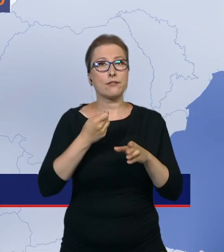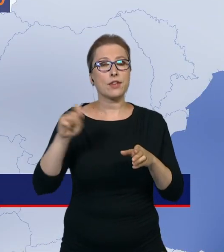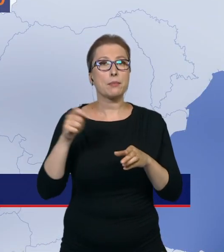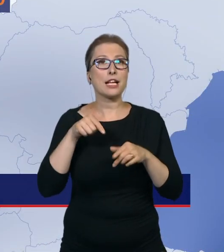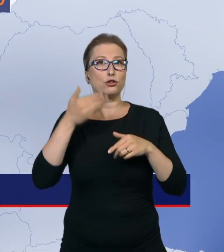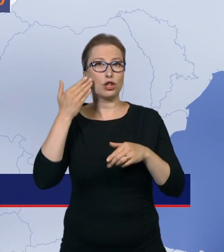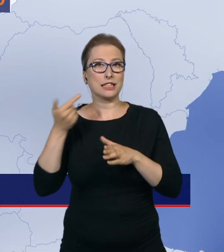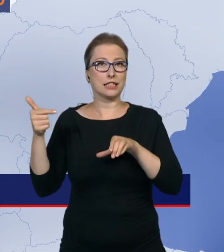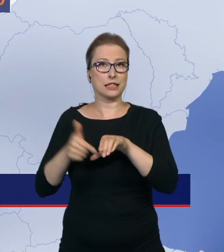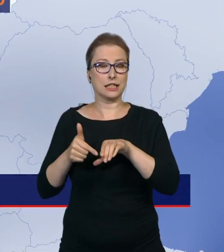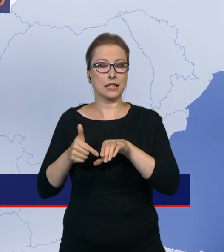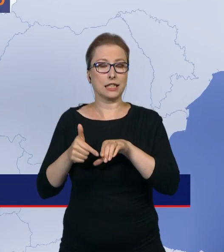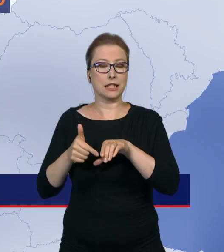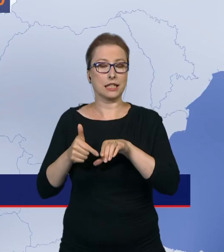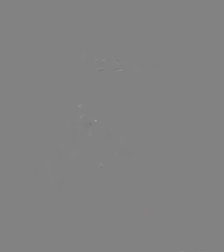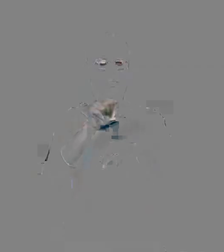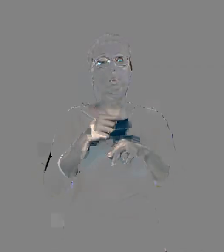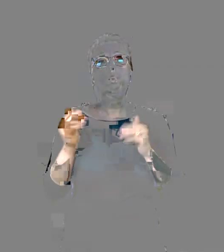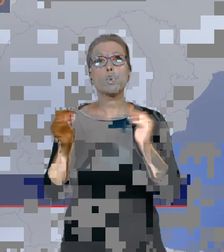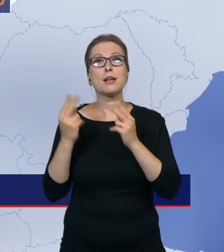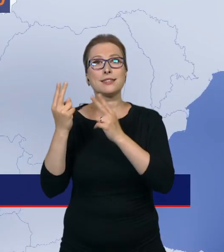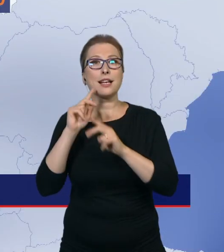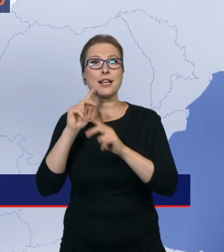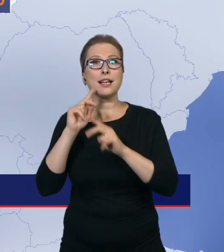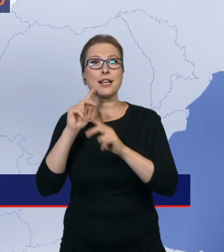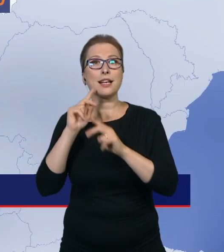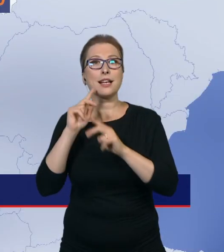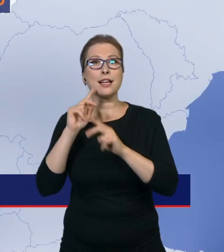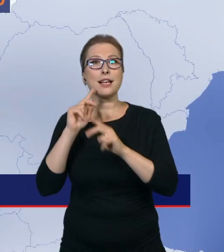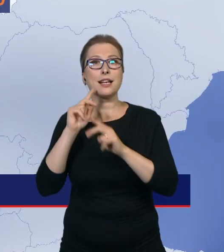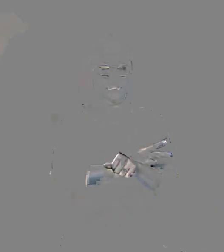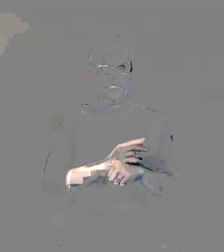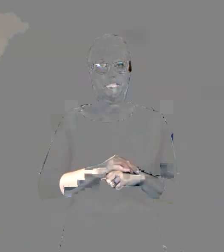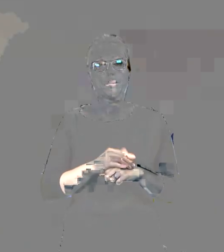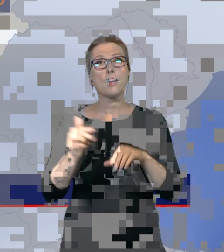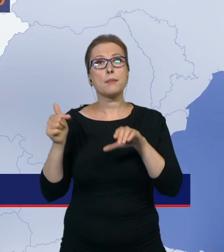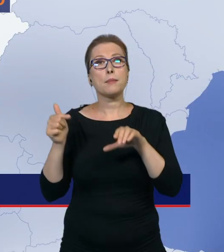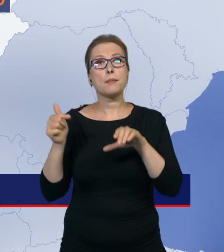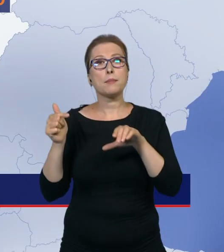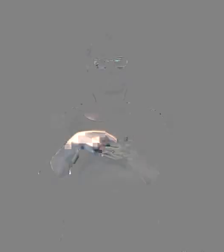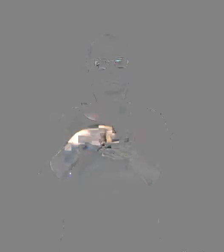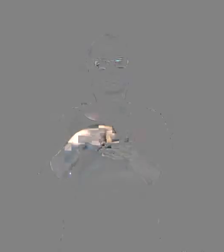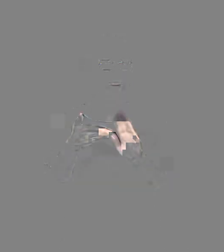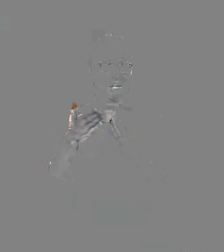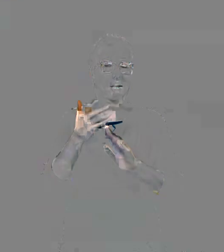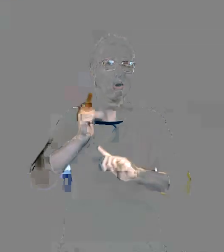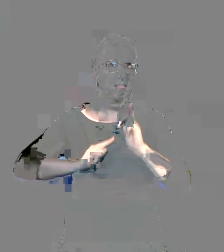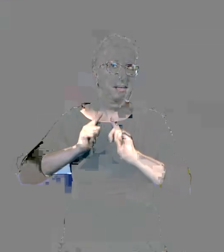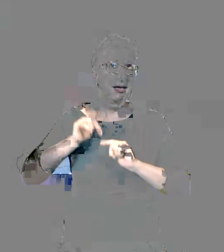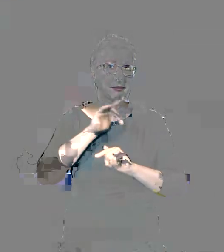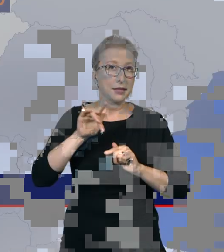natankovat v Česku ceny tu jsou totiž v oblastech zapalit v oblíbených